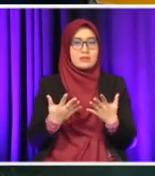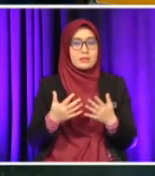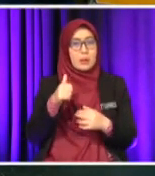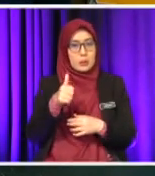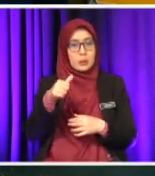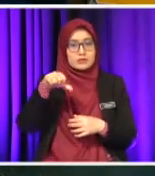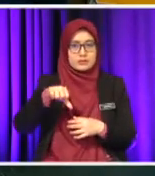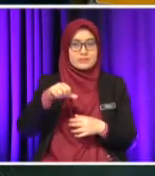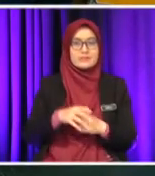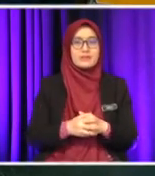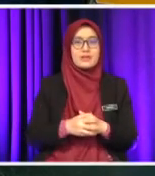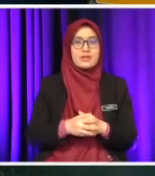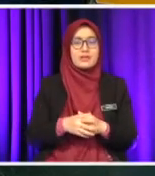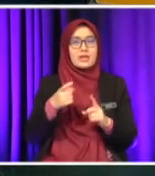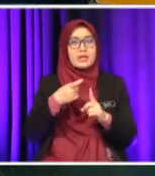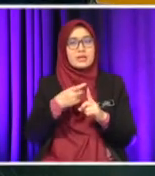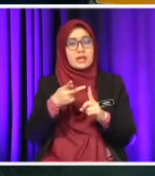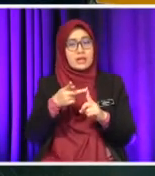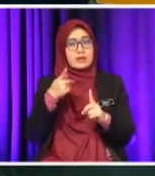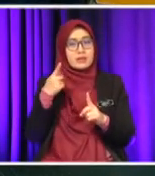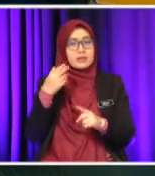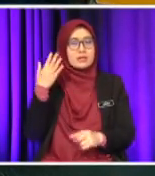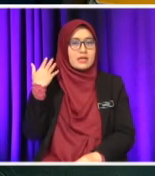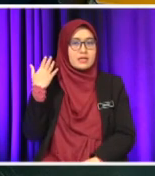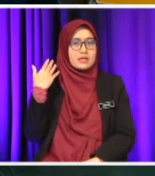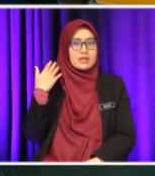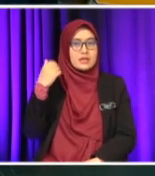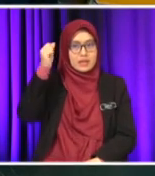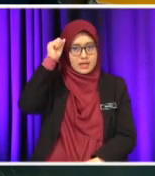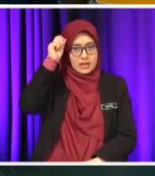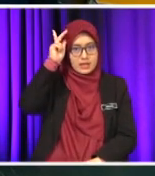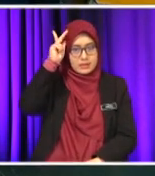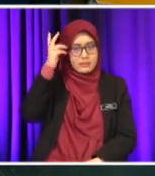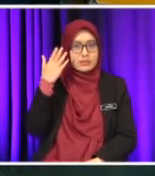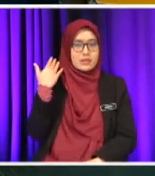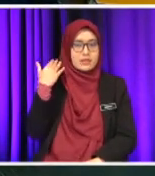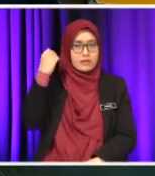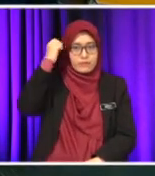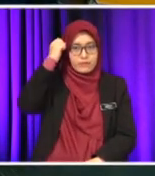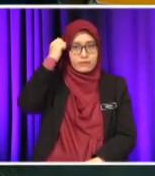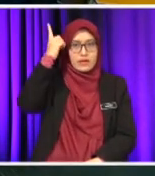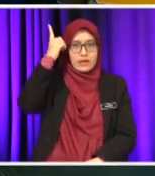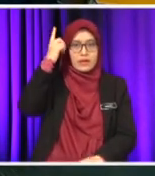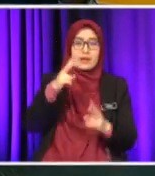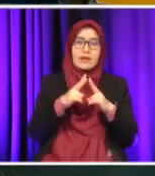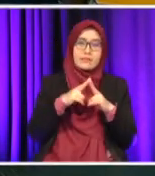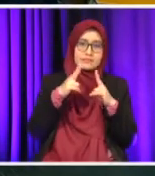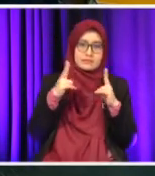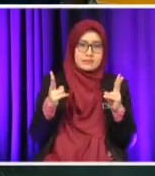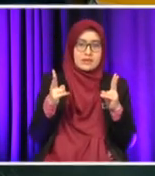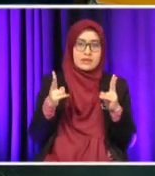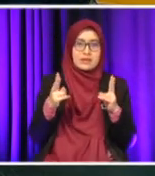sesi soal jawab yang kita udah buat kadang-kadang lebih dari lebih paham sebelum Cikgu mengajar dan lebih paham